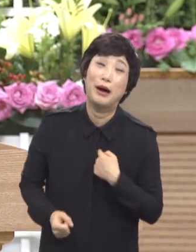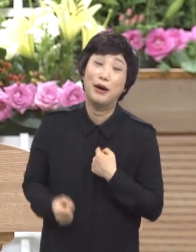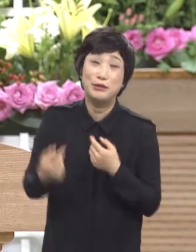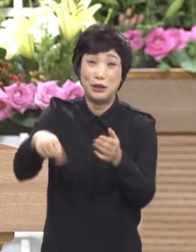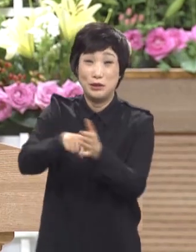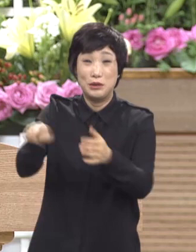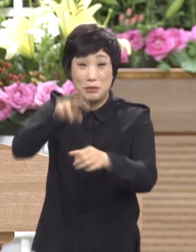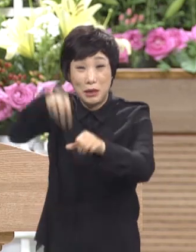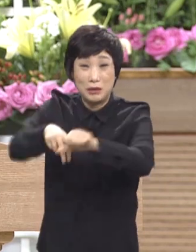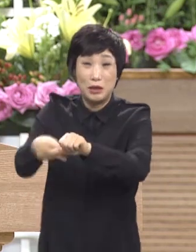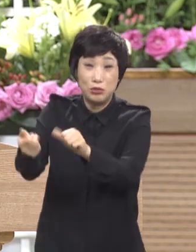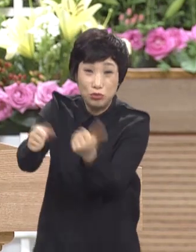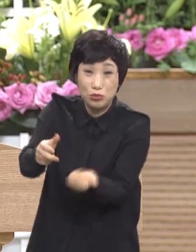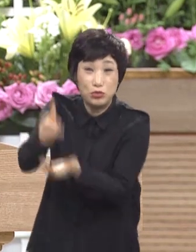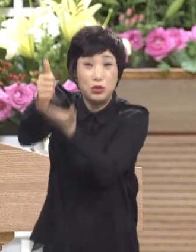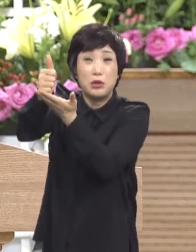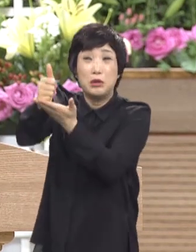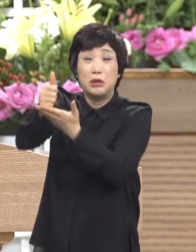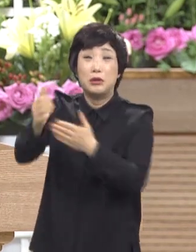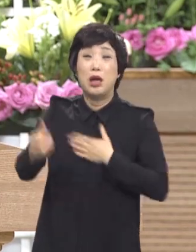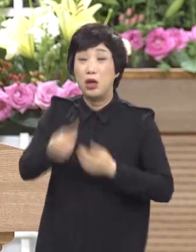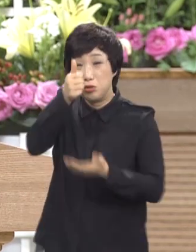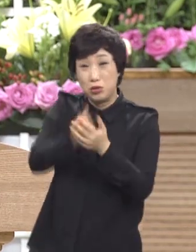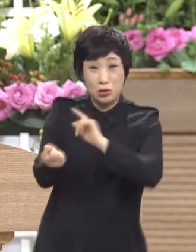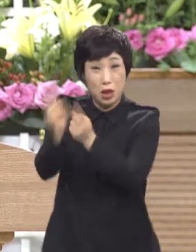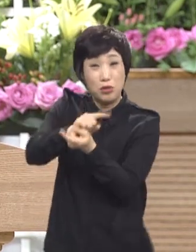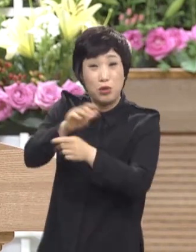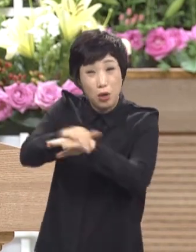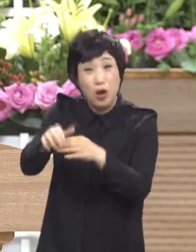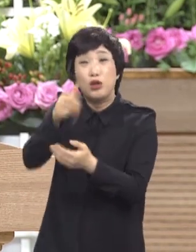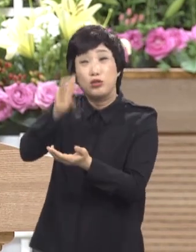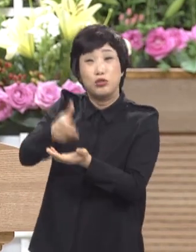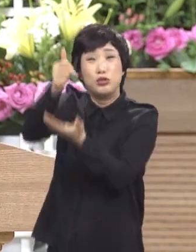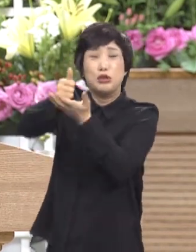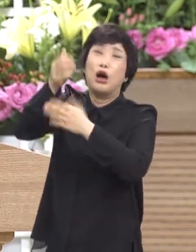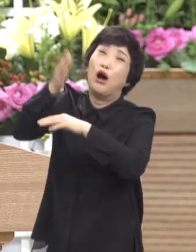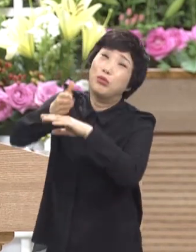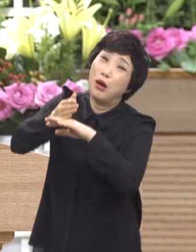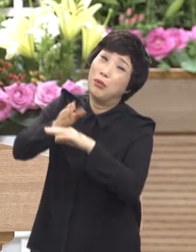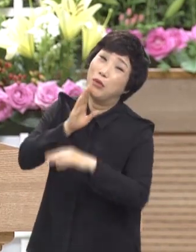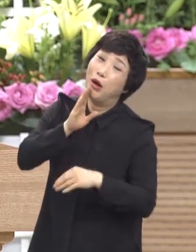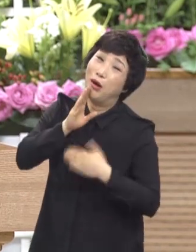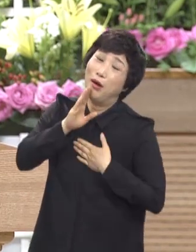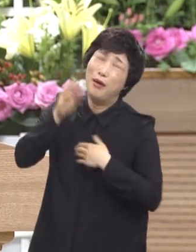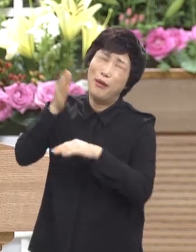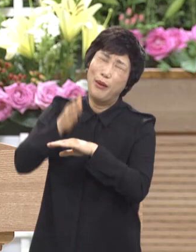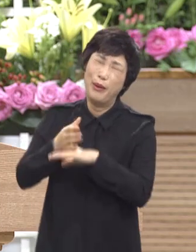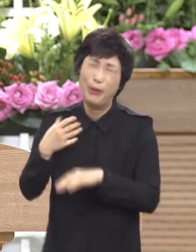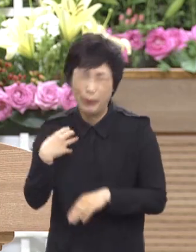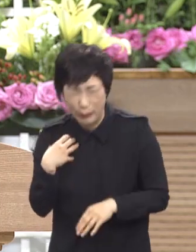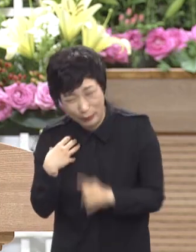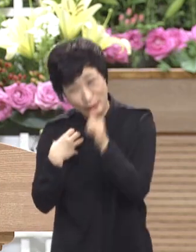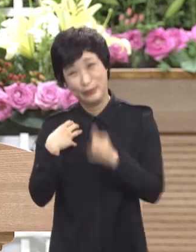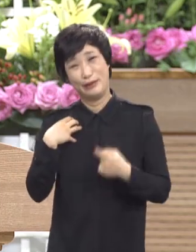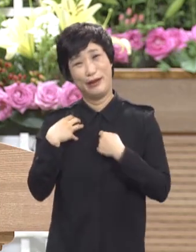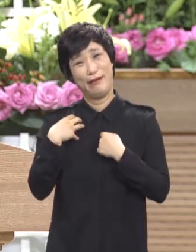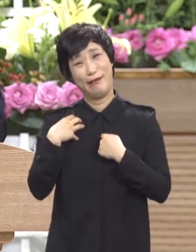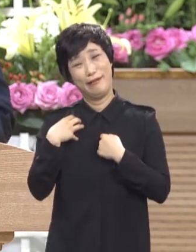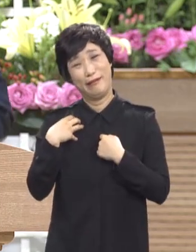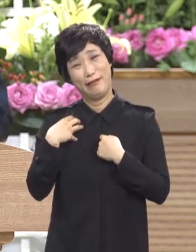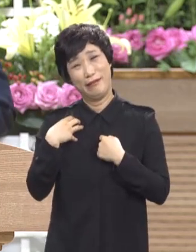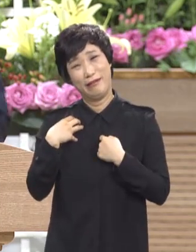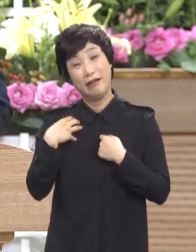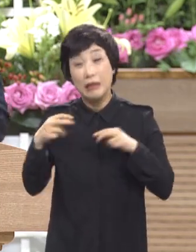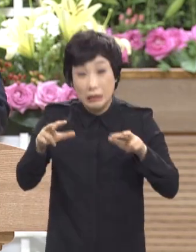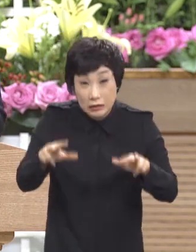위해 죽어주신 주님, 대속해 주신 주님 너무 감사해서 네.